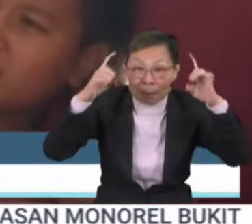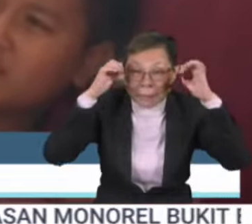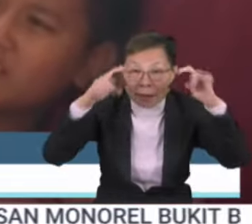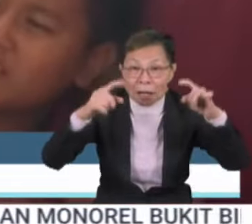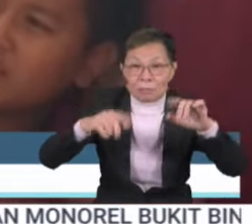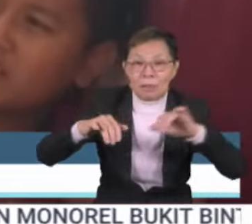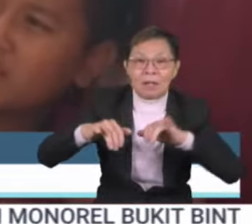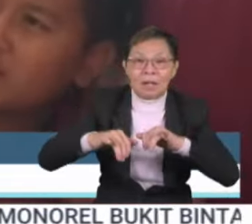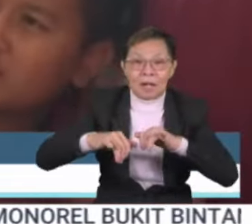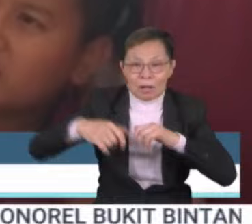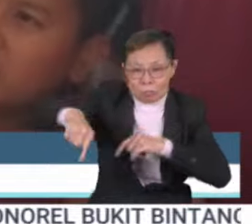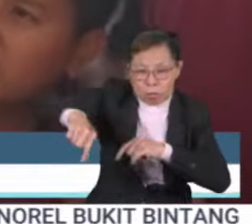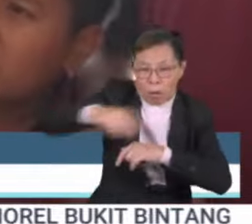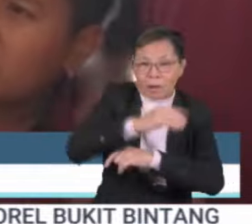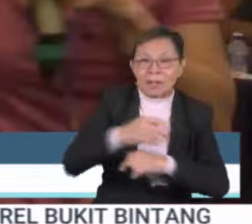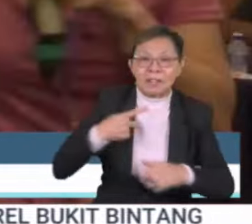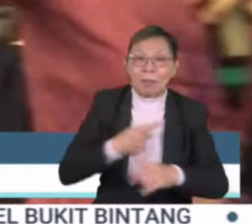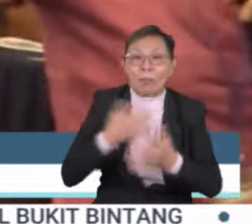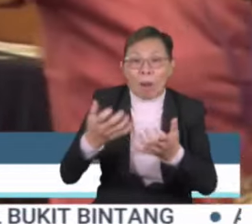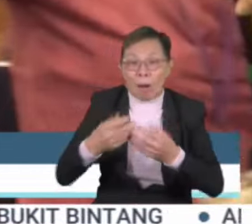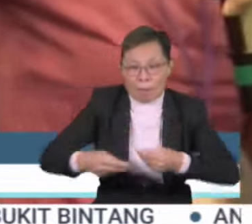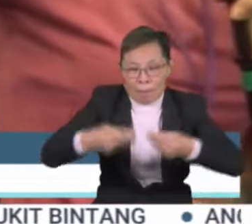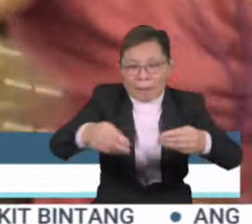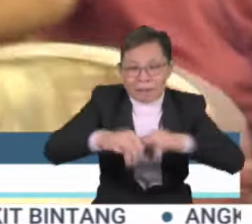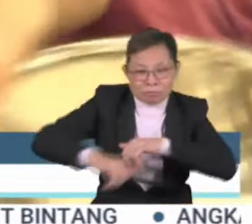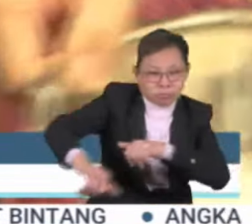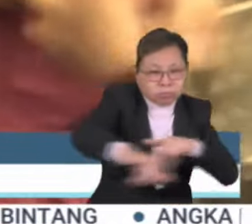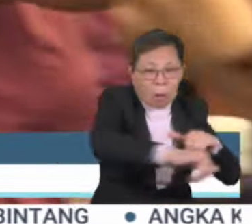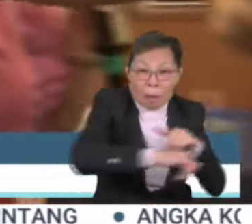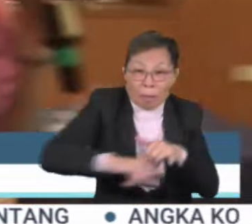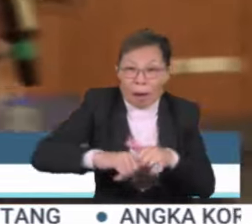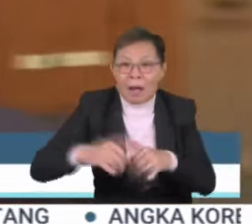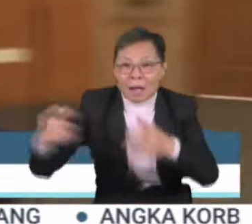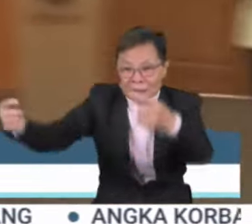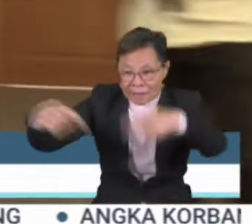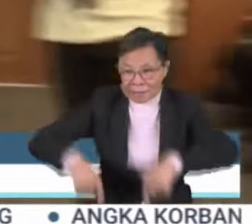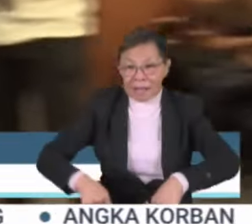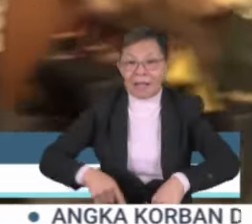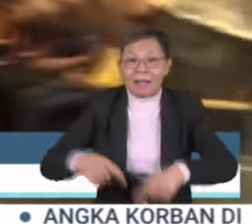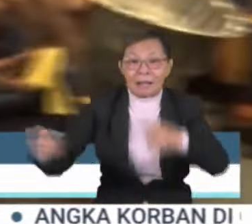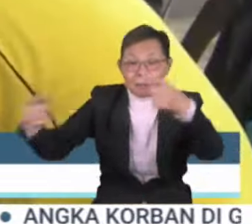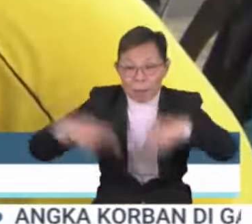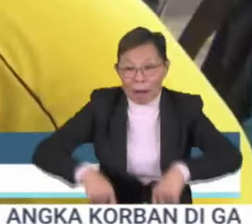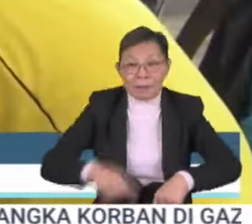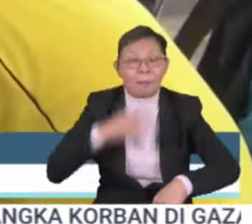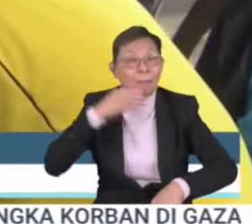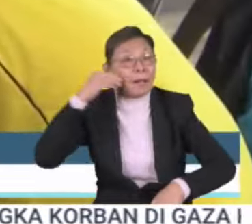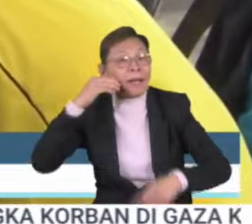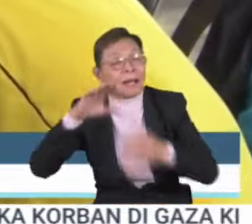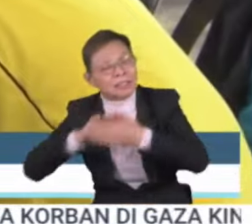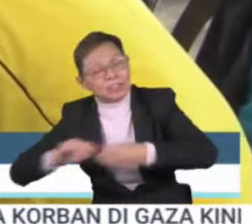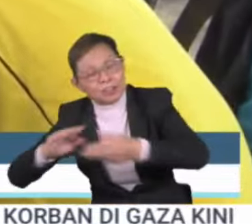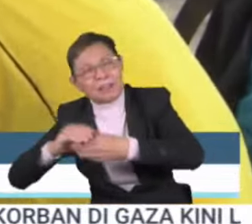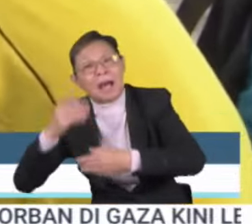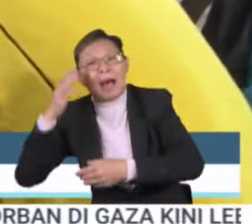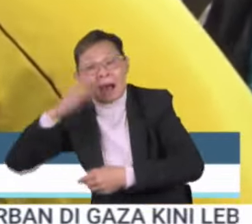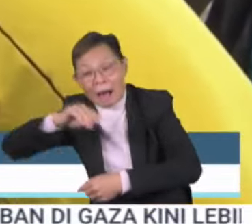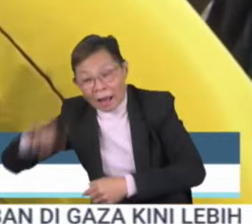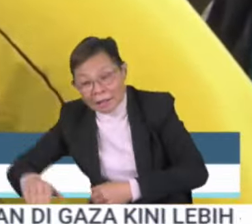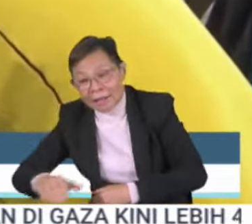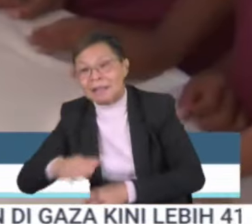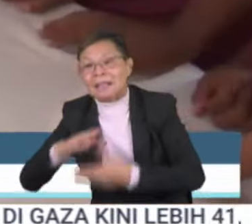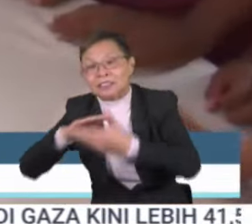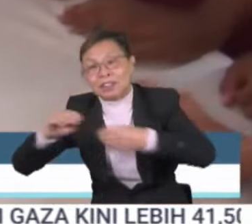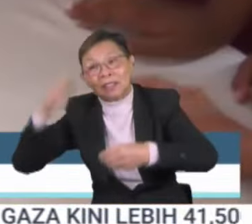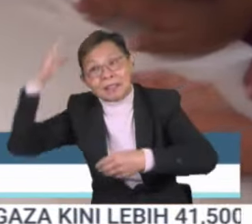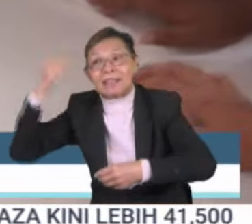bagi kesamarataan, accessibility. Jadi bila mereka datang hari ini, dia balik rumah, dia akan cerita kepada adik-adik, kakak-kakak. Dia akan cerita kepada ibu